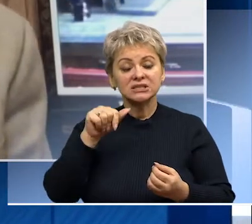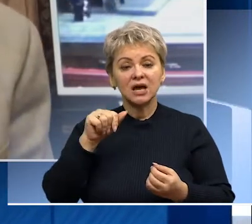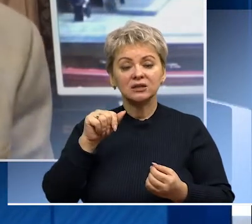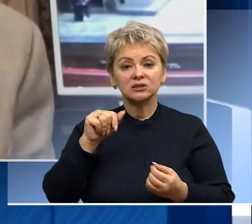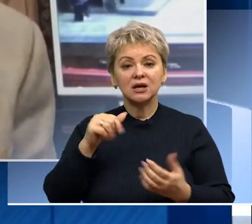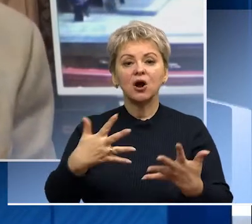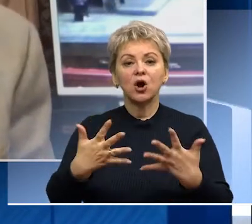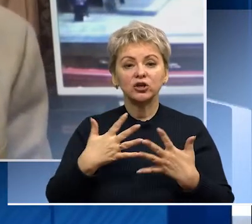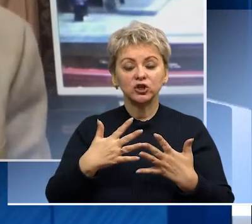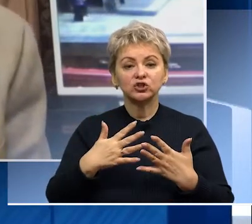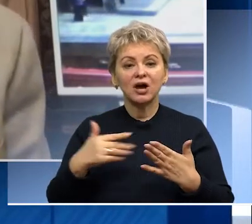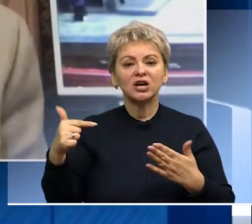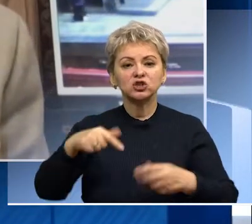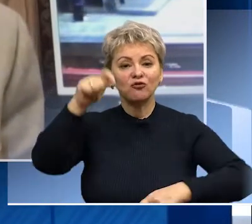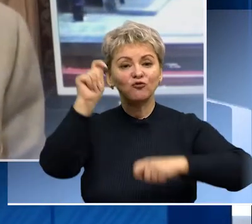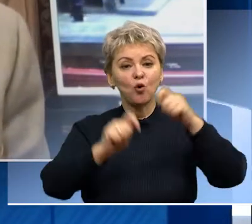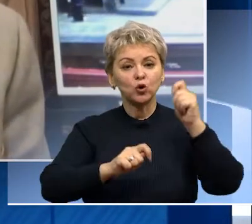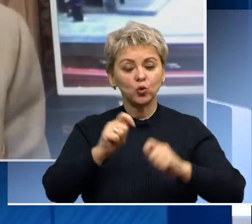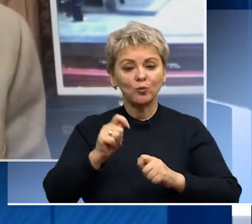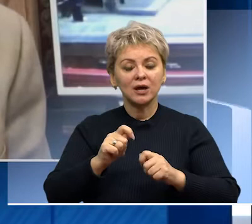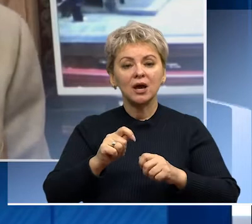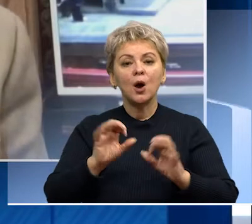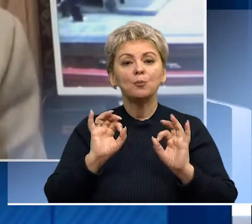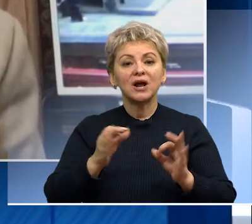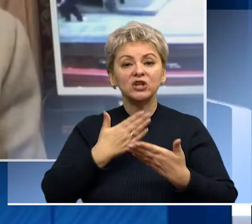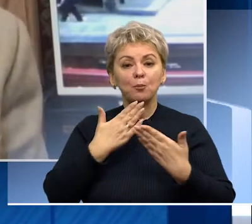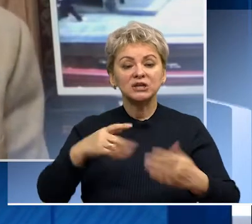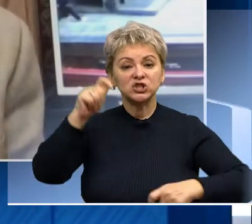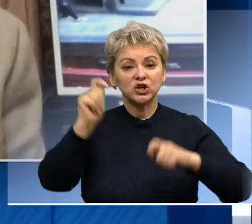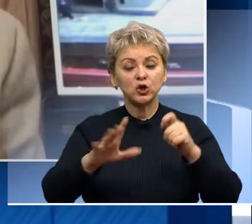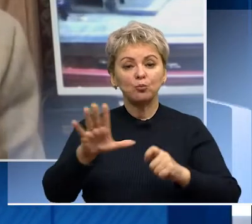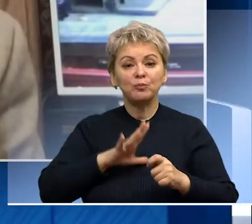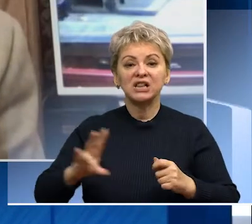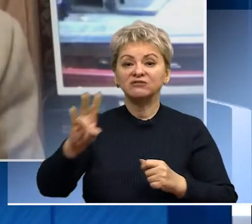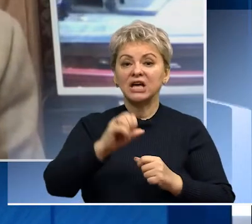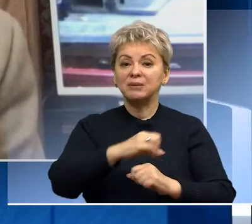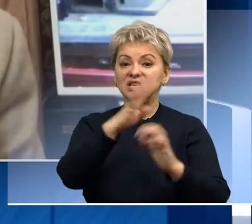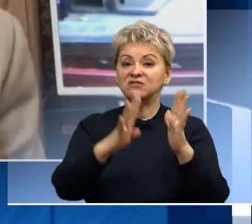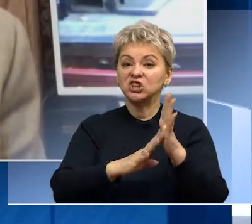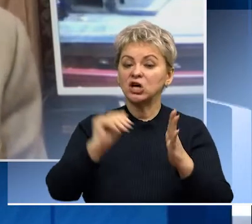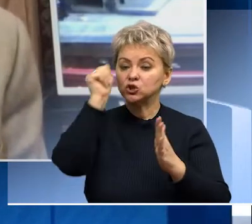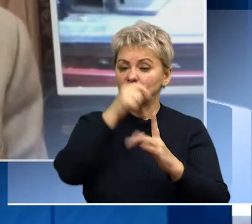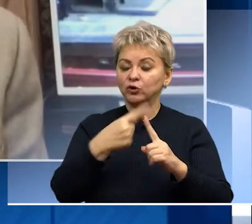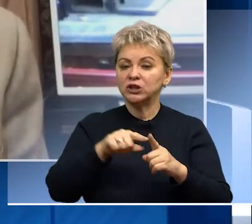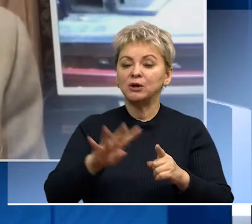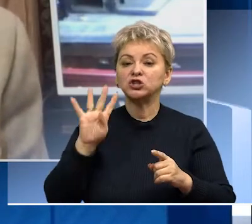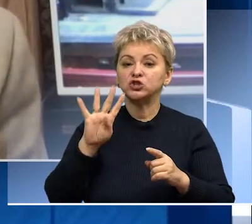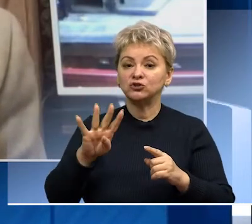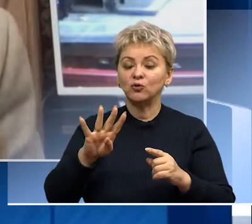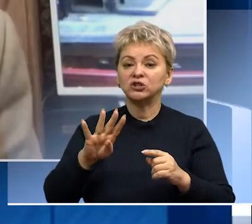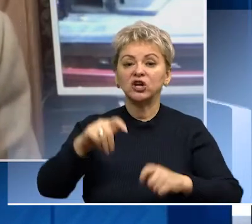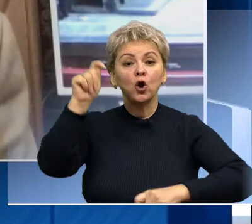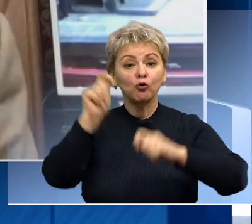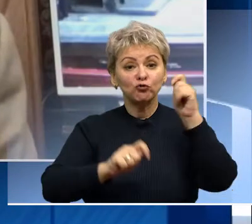знаете, конечно, гражданские форумы. Правда, последний форум был в ноябре 2019 года. Это был